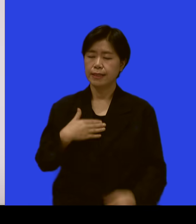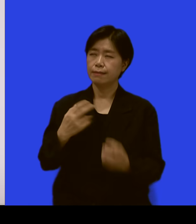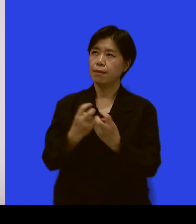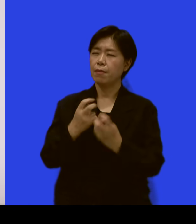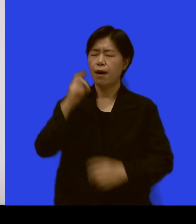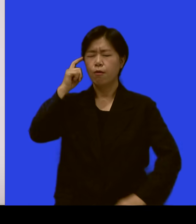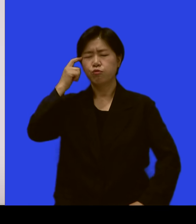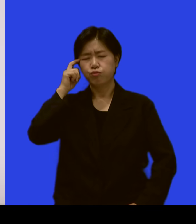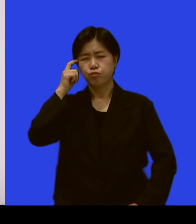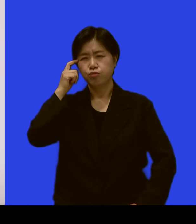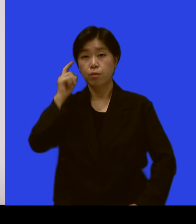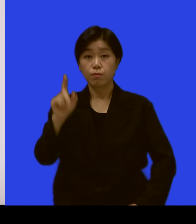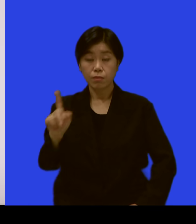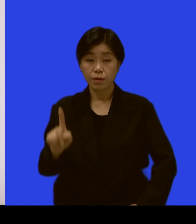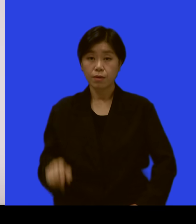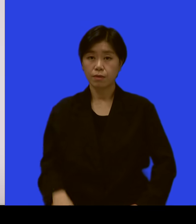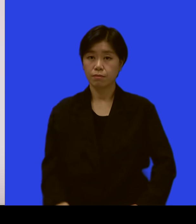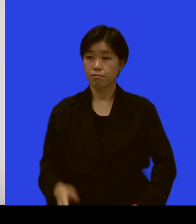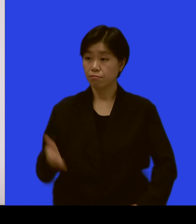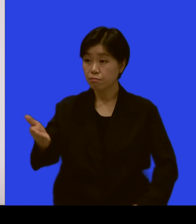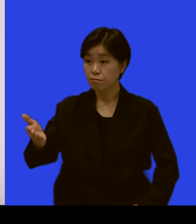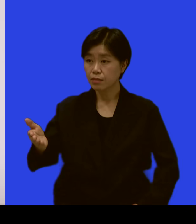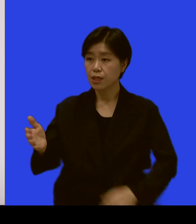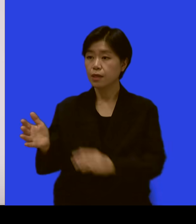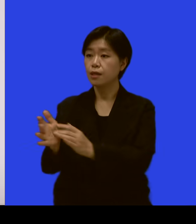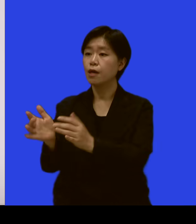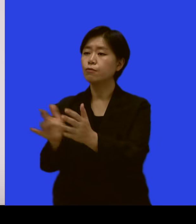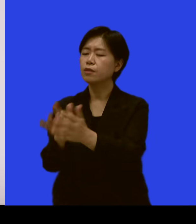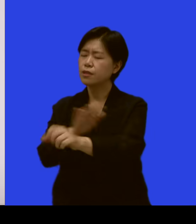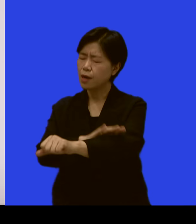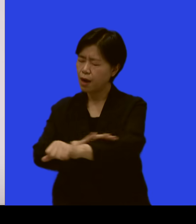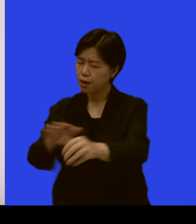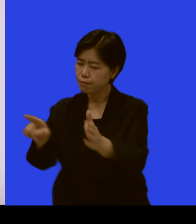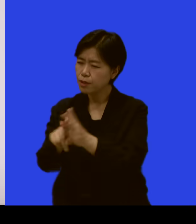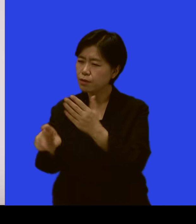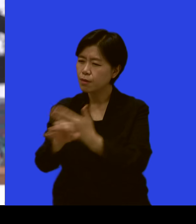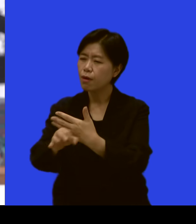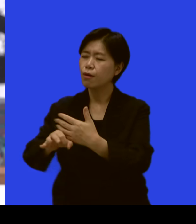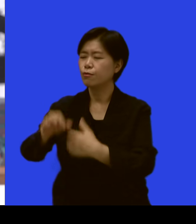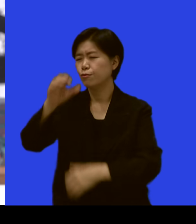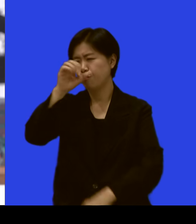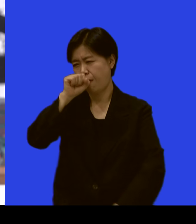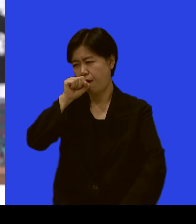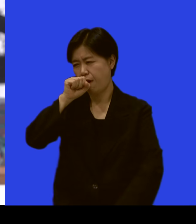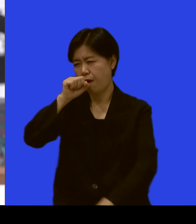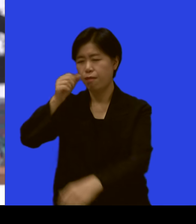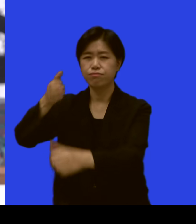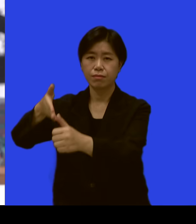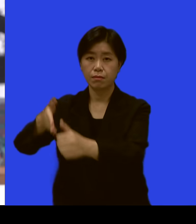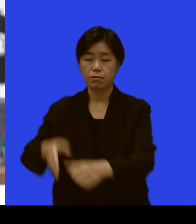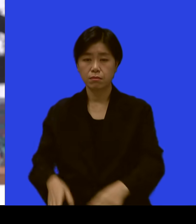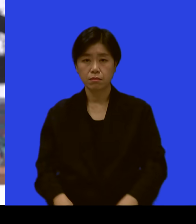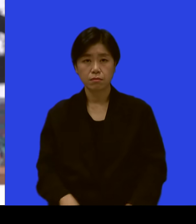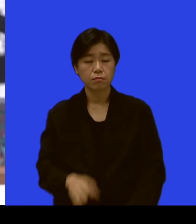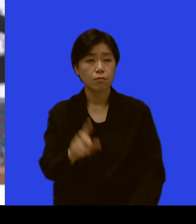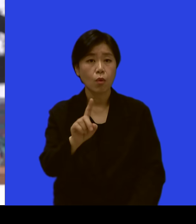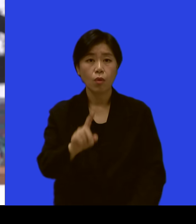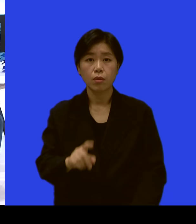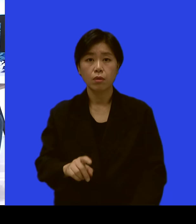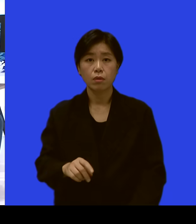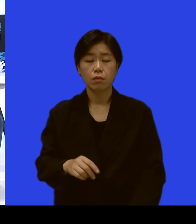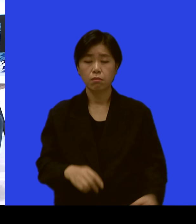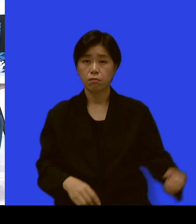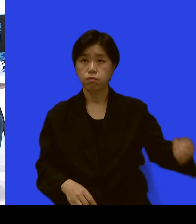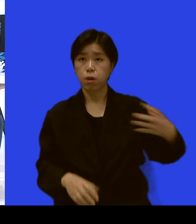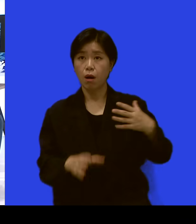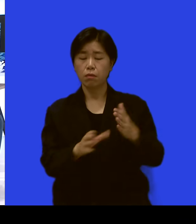생각해 봤는데 전도사님 예수님을 잘 믿으시면 될 것 같아요. 라고 예수님을 이야기해요. 잘 믿으시면 화가 얼마나